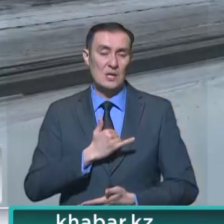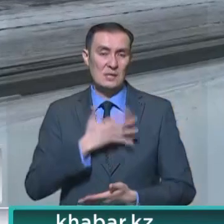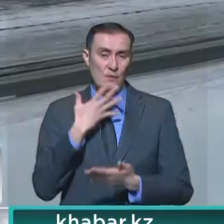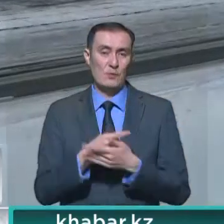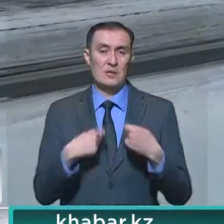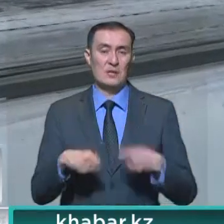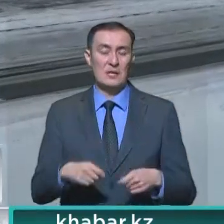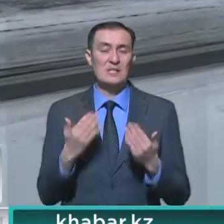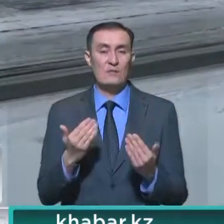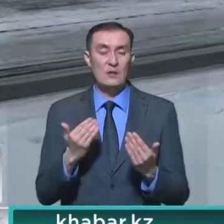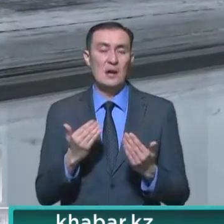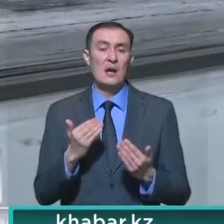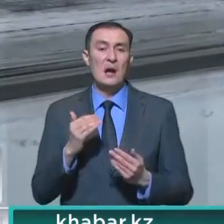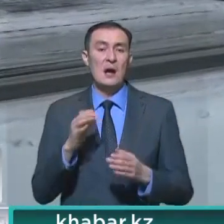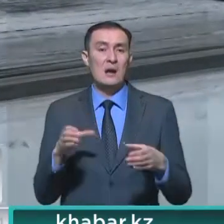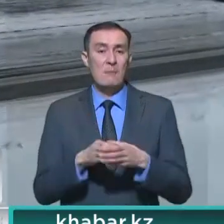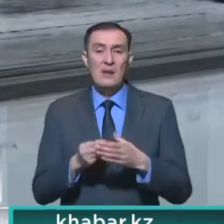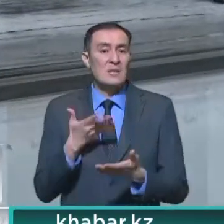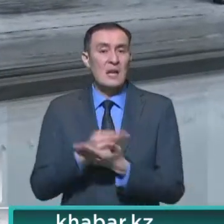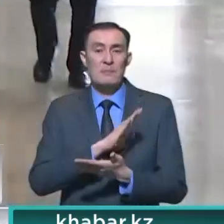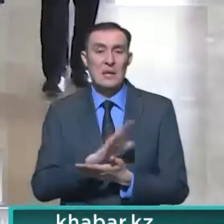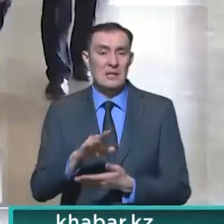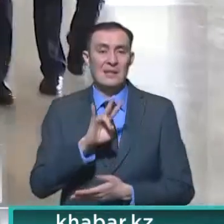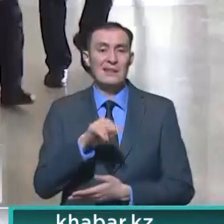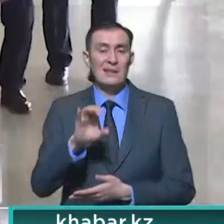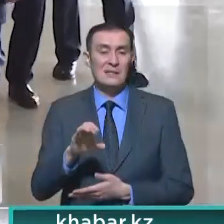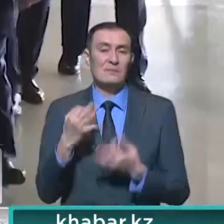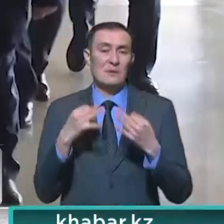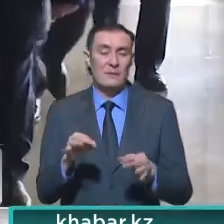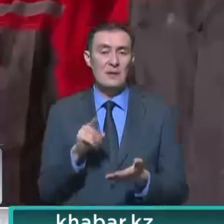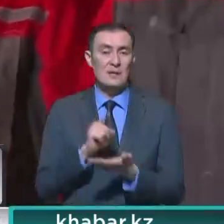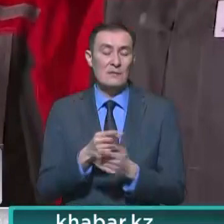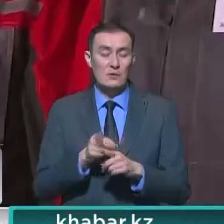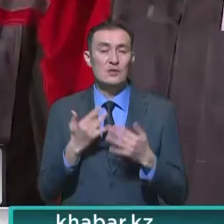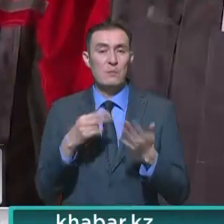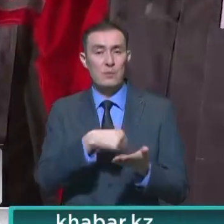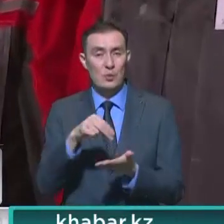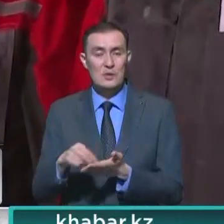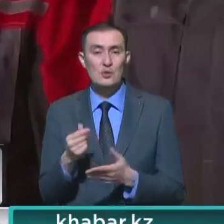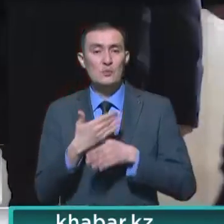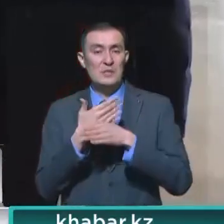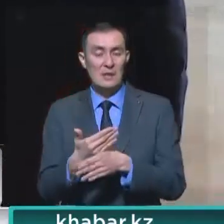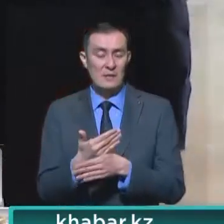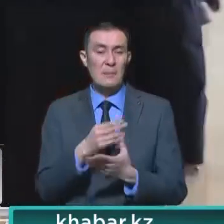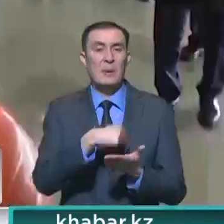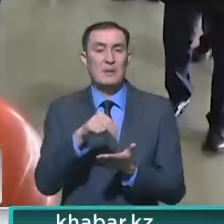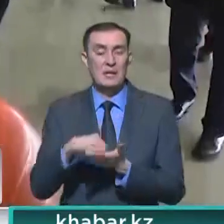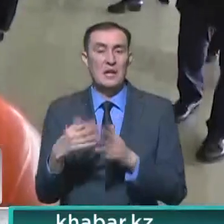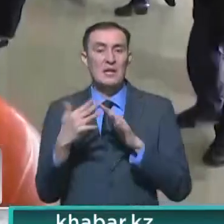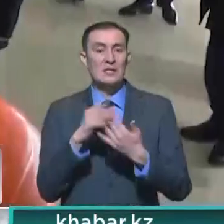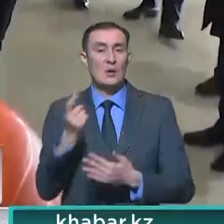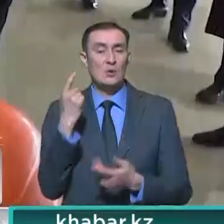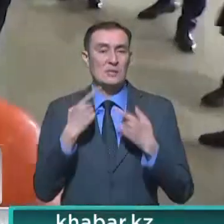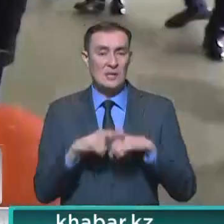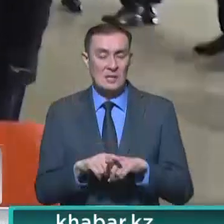рынке. На сегодня производители не платят НДС, освобождены от утильсбора, имеют стабильный спрос за счет субсидирования на приобретение